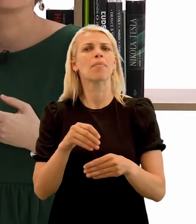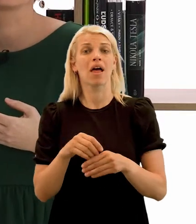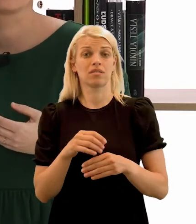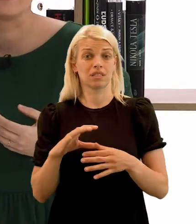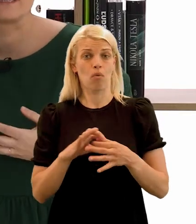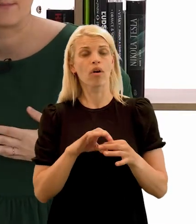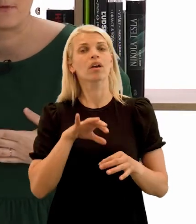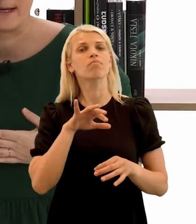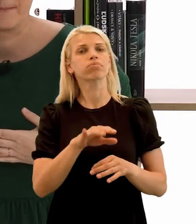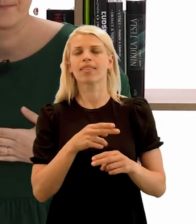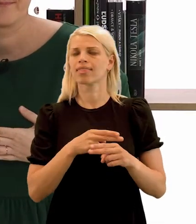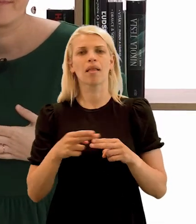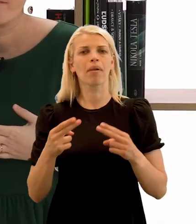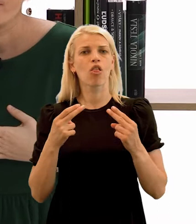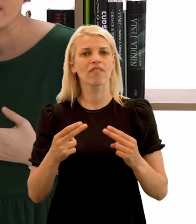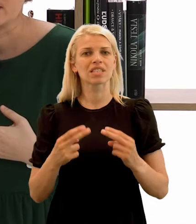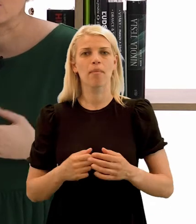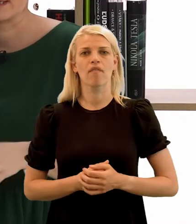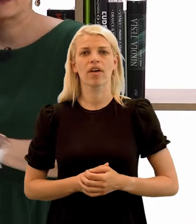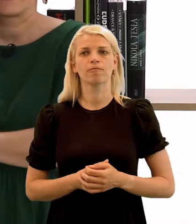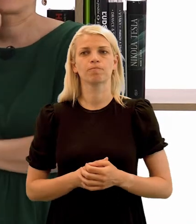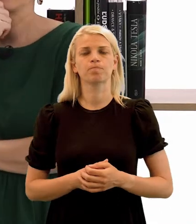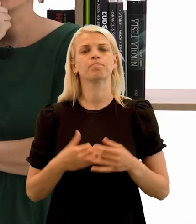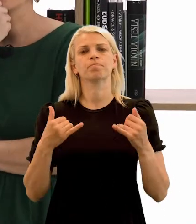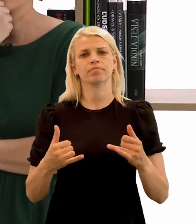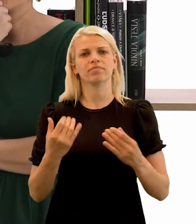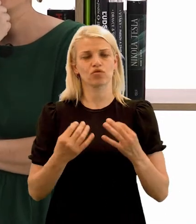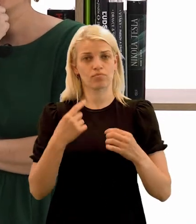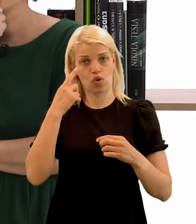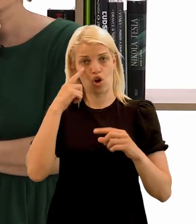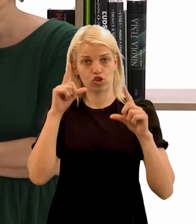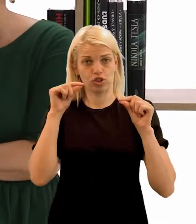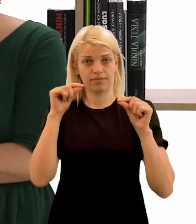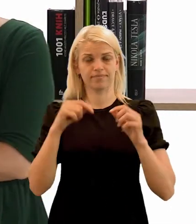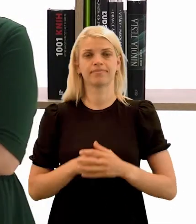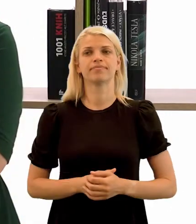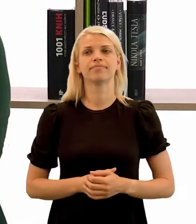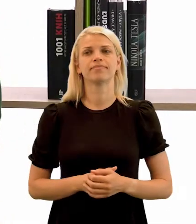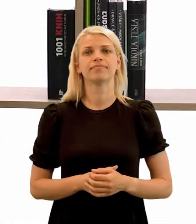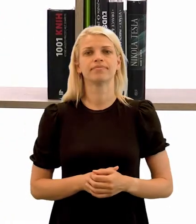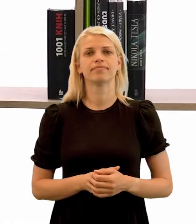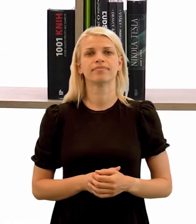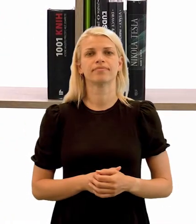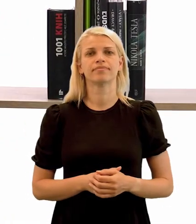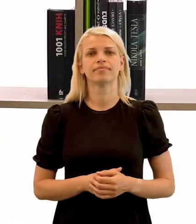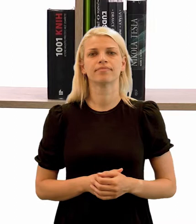sú neplnovýznamové? Skúste si teraz zatvoriť oči a